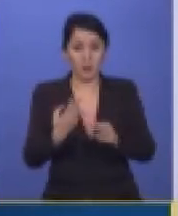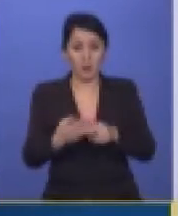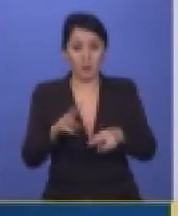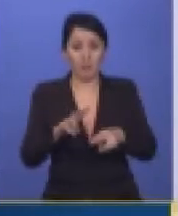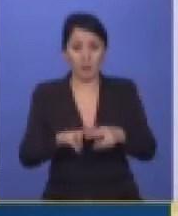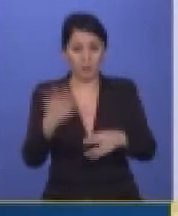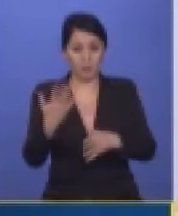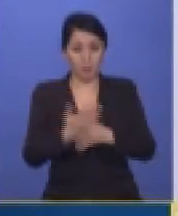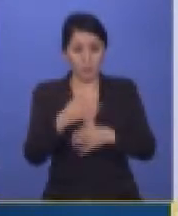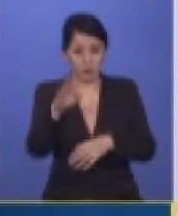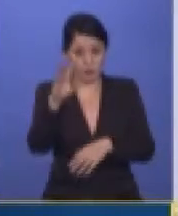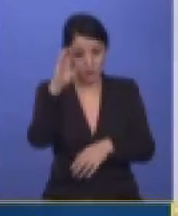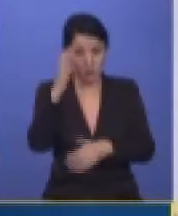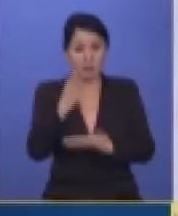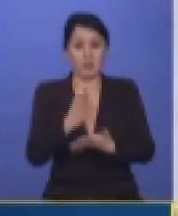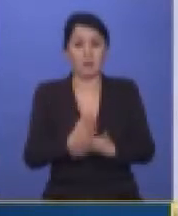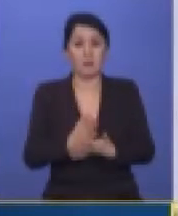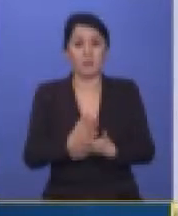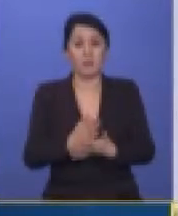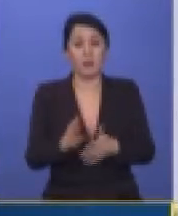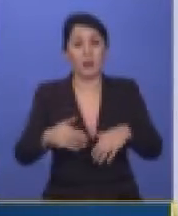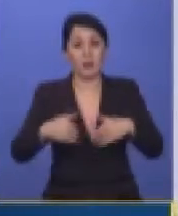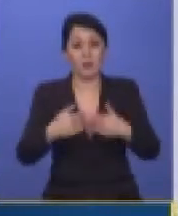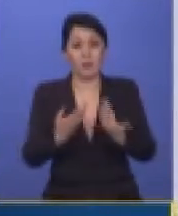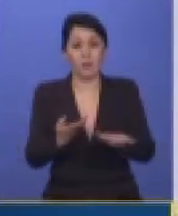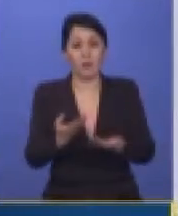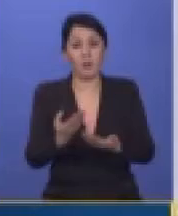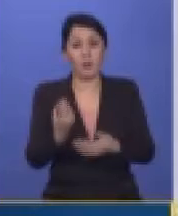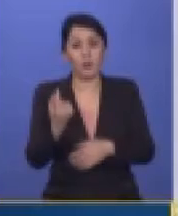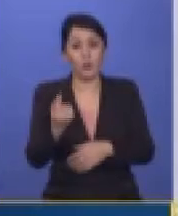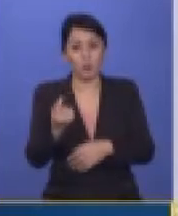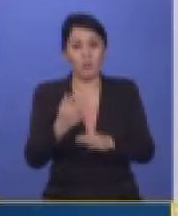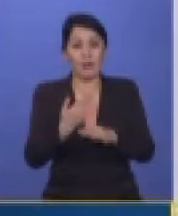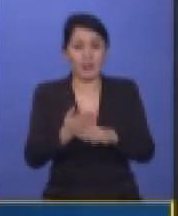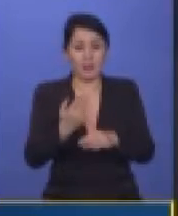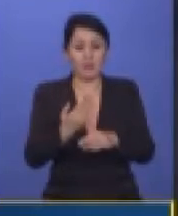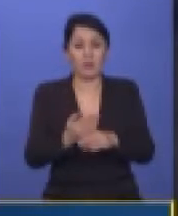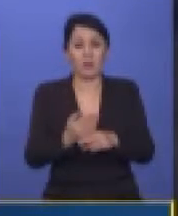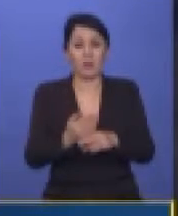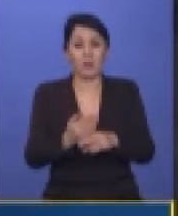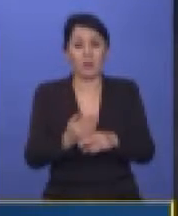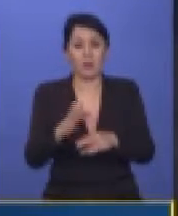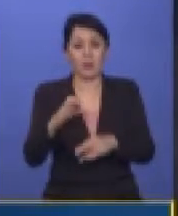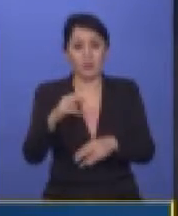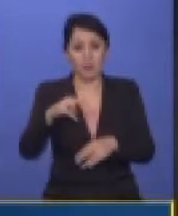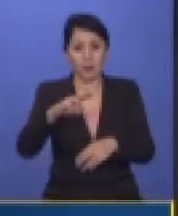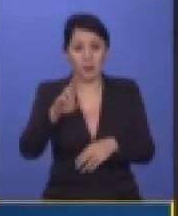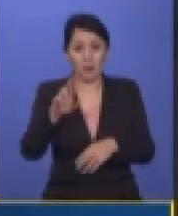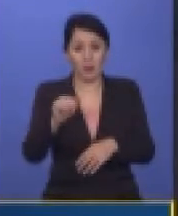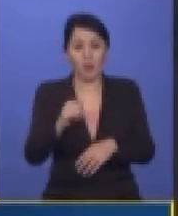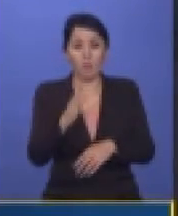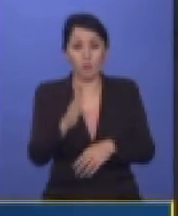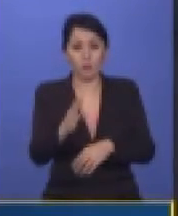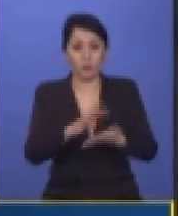на помощь государство, дает дешевый кредит вот в лице СПК. На будущий год мы эту работу